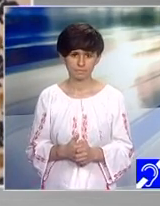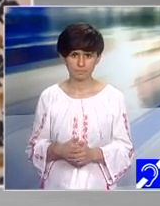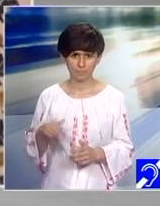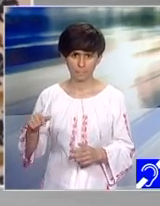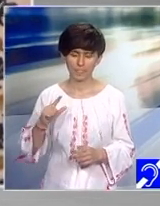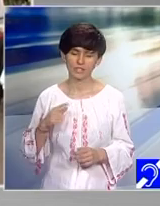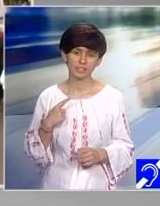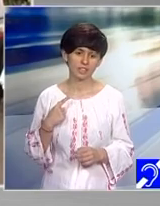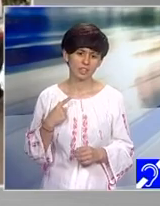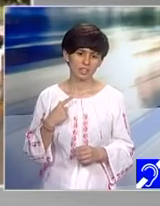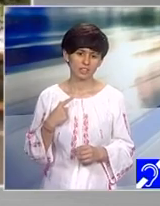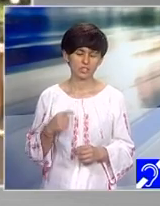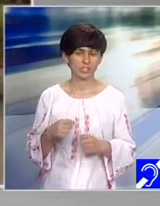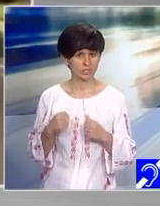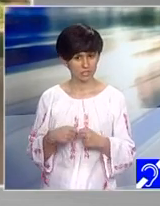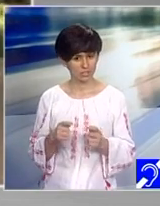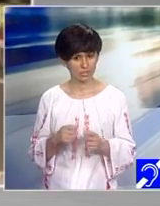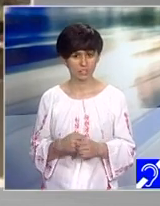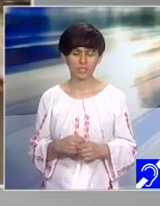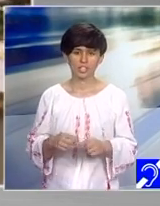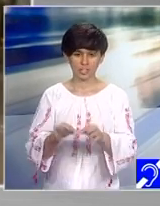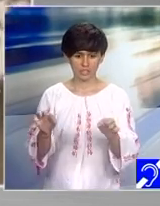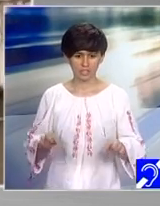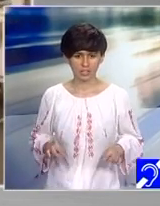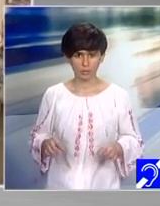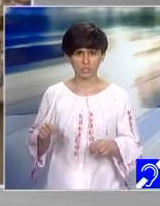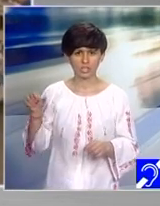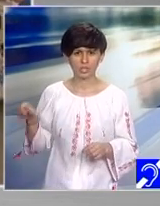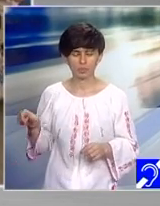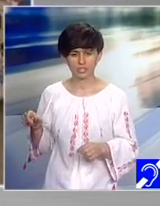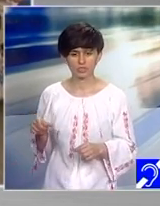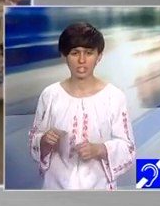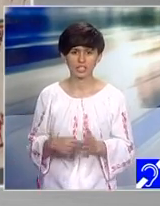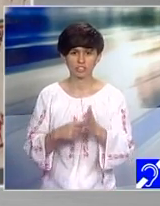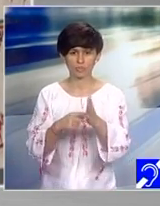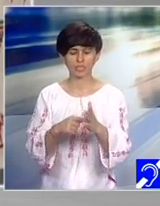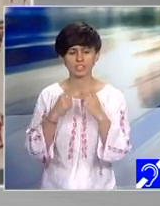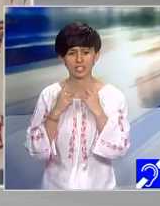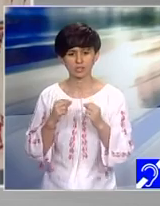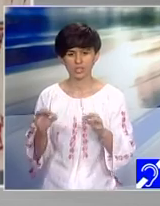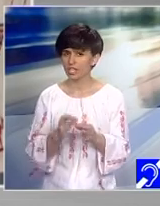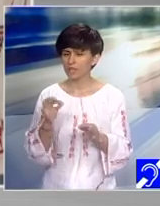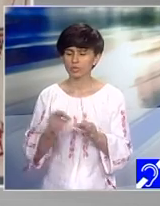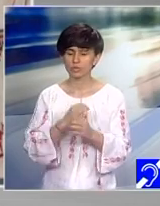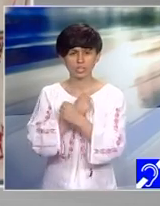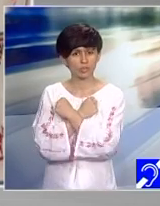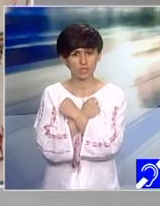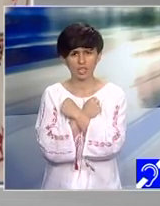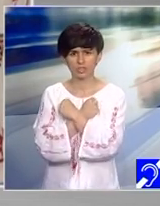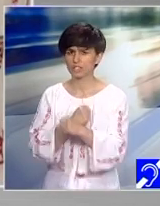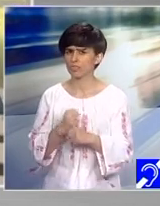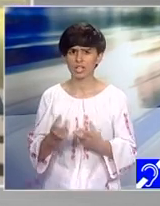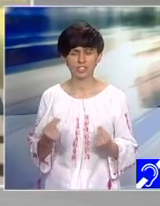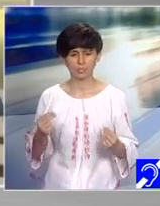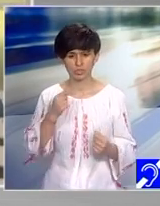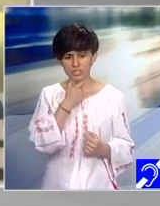asta nu este tot. În curtea muzeului, meșteri din toată Transilvania și-au dat întâlnire pentru a prezenta cămășile cusute cu atâta dragoste în zeci de ani. Printre